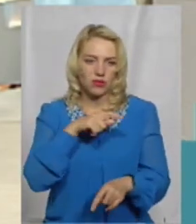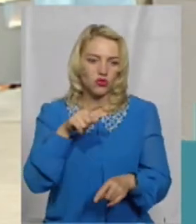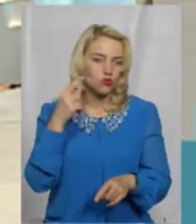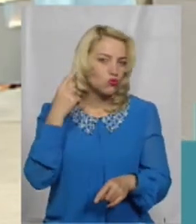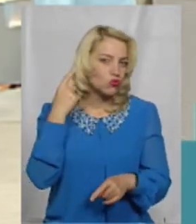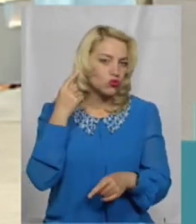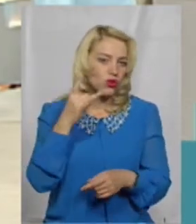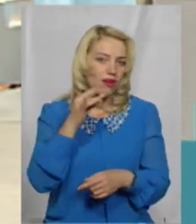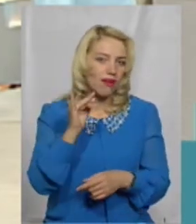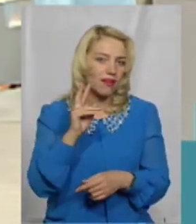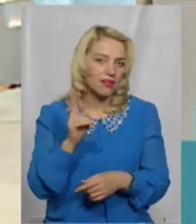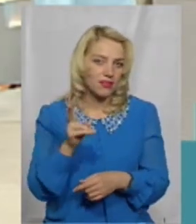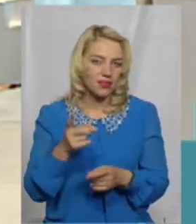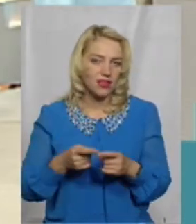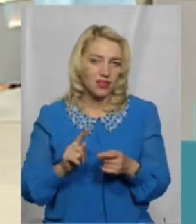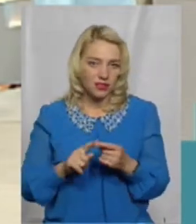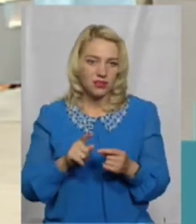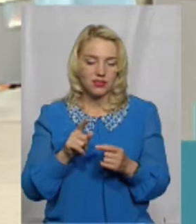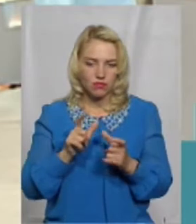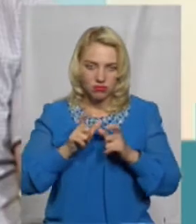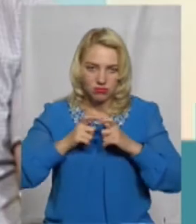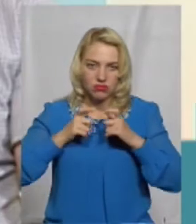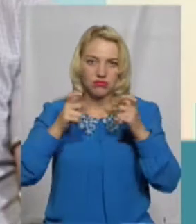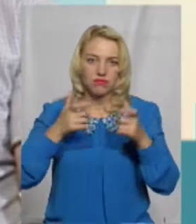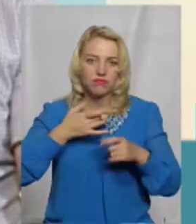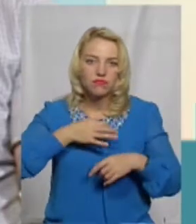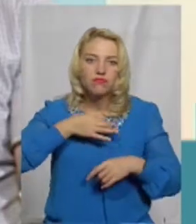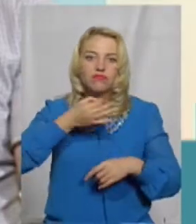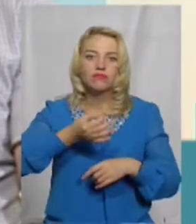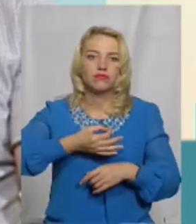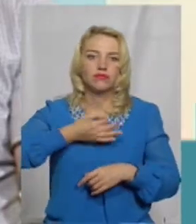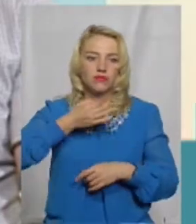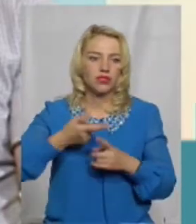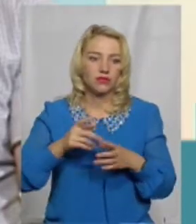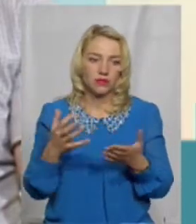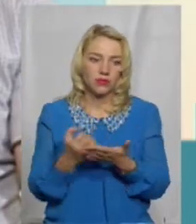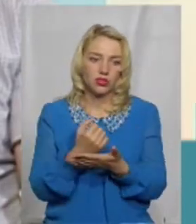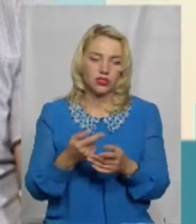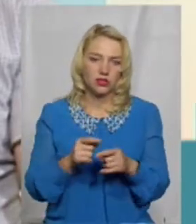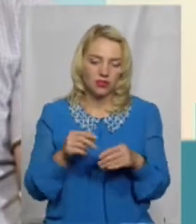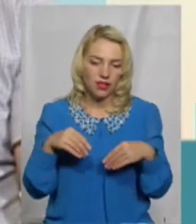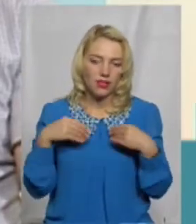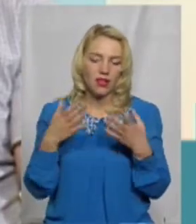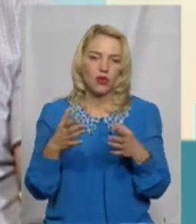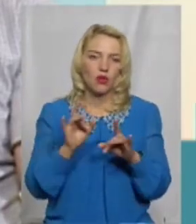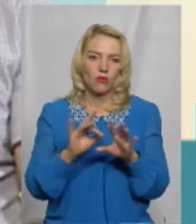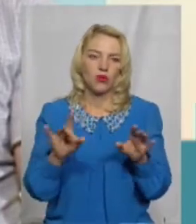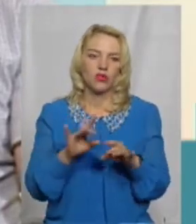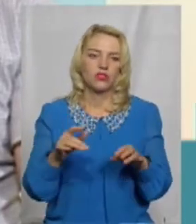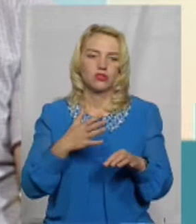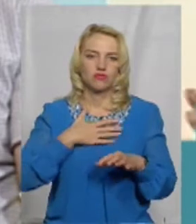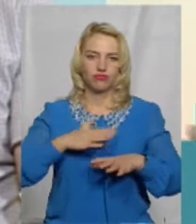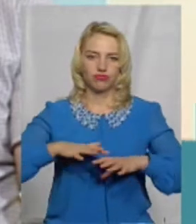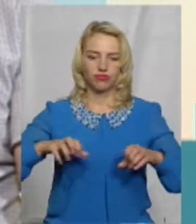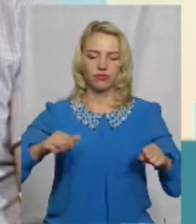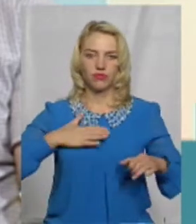відчувати цей рик. Вони цим звуковими такими риками дають пояснення, що